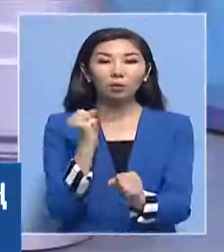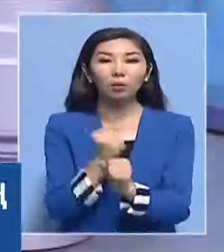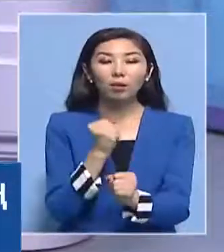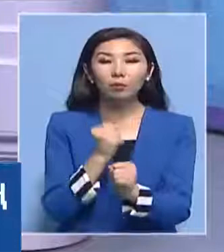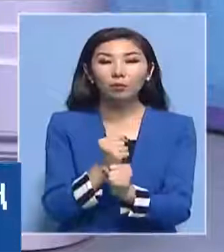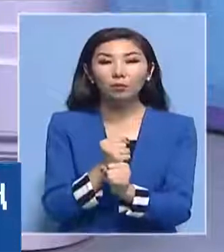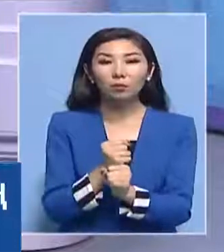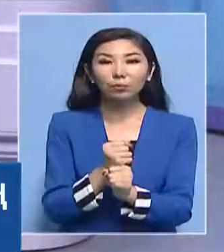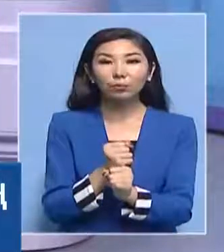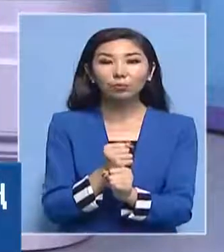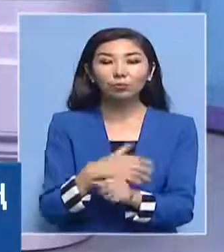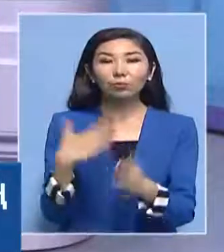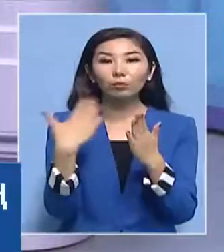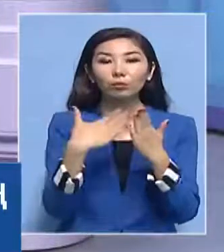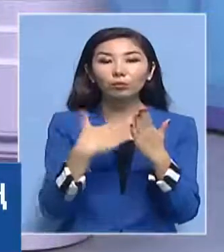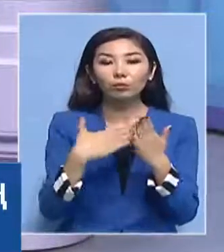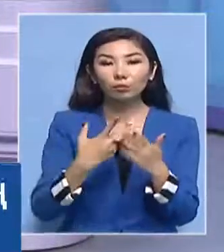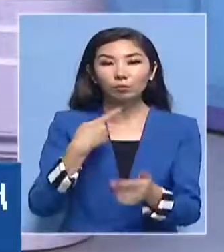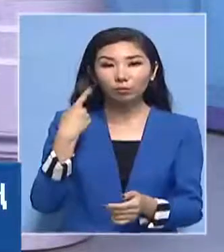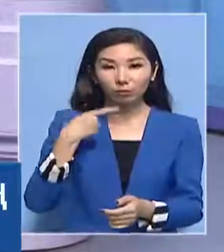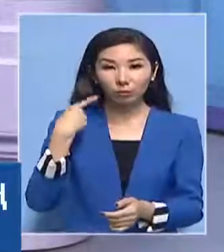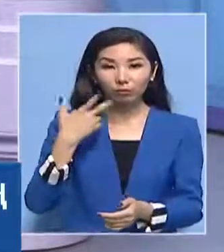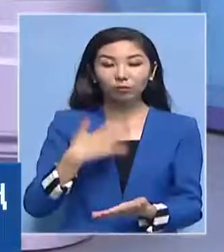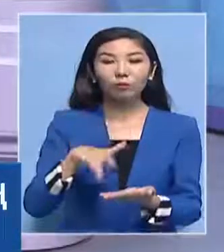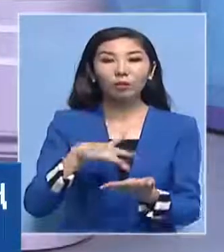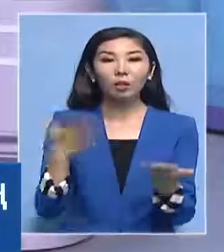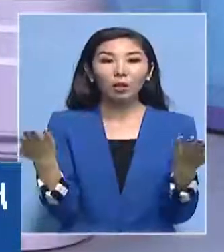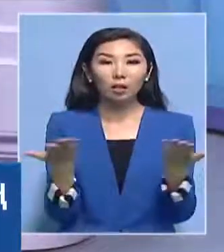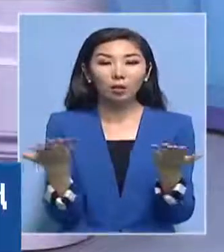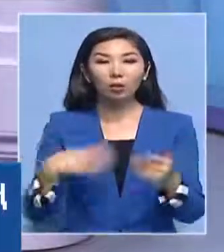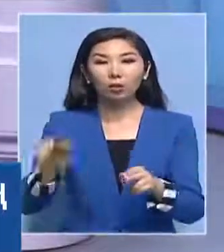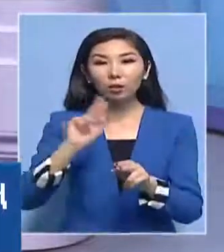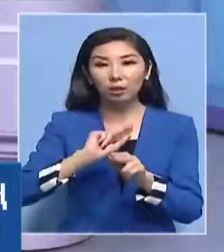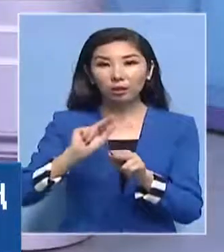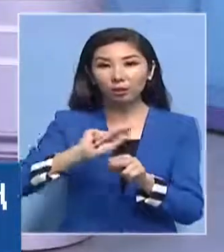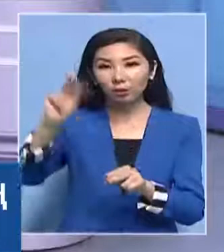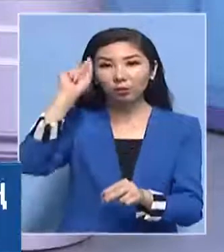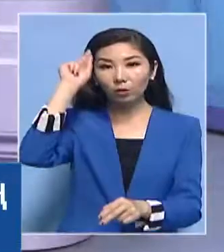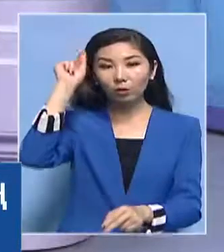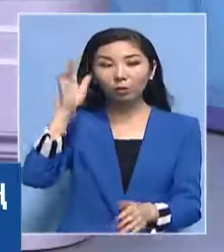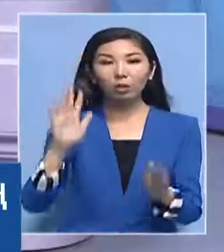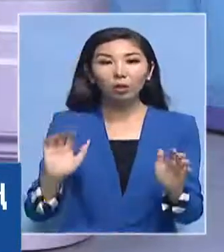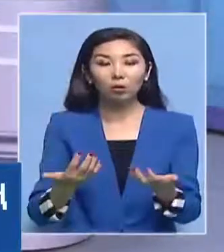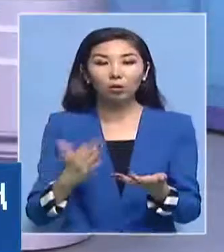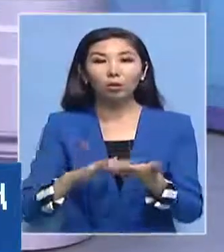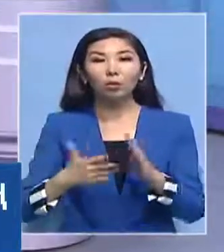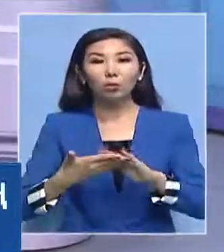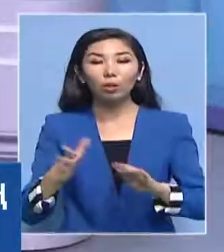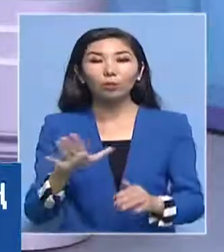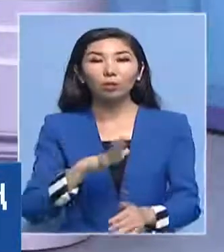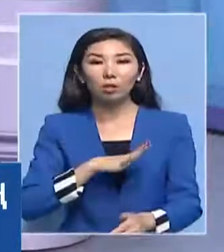жұмыс. Енді мына бағдарлама алсақ, қалай оқытсақ та мынандай оқиғалар болып тұрады.